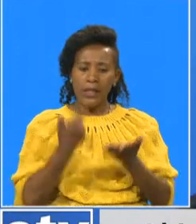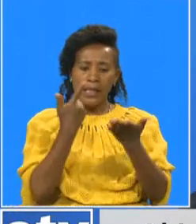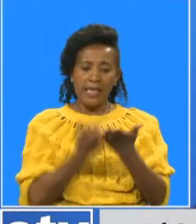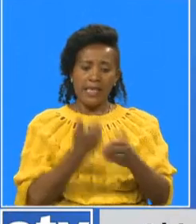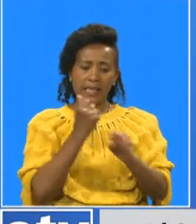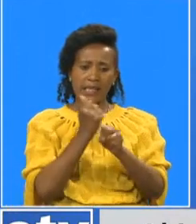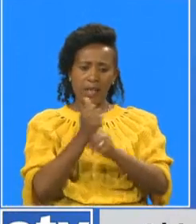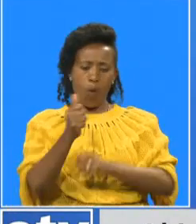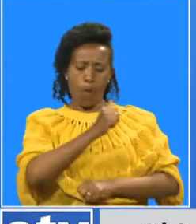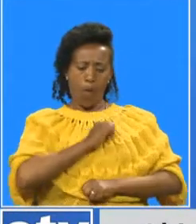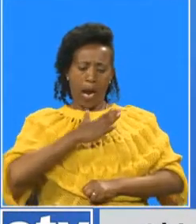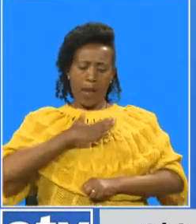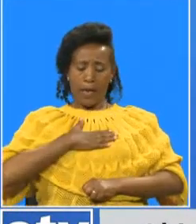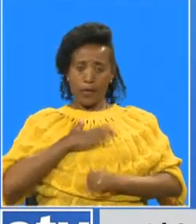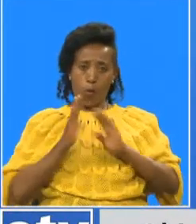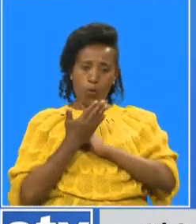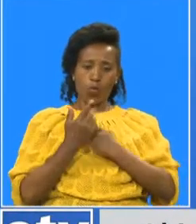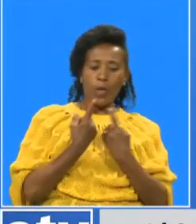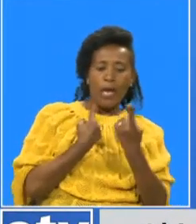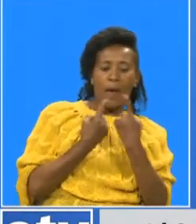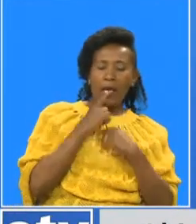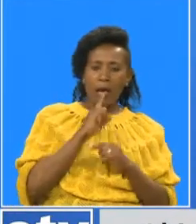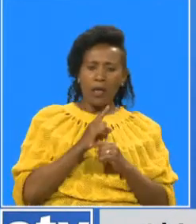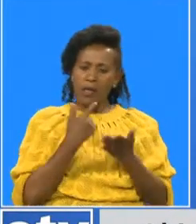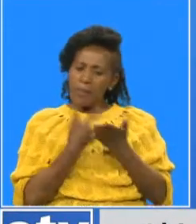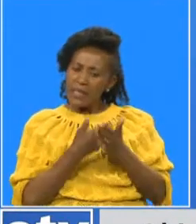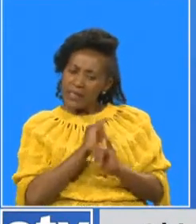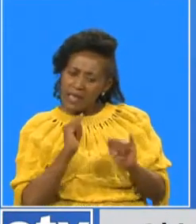የዚህ የስራውን ባለቤት የሆነውን አካል የማነጋገር